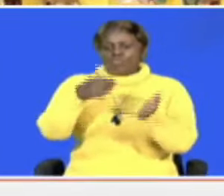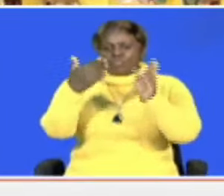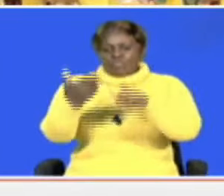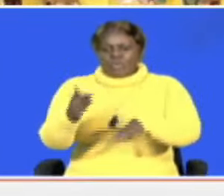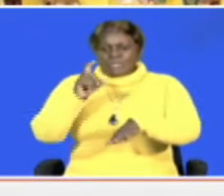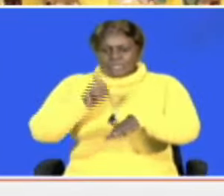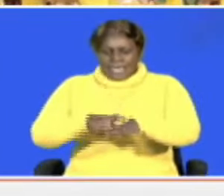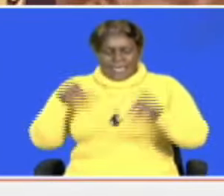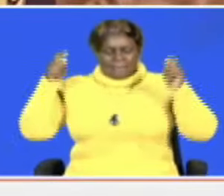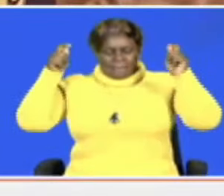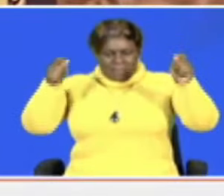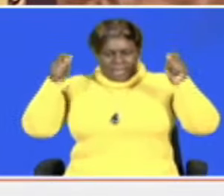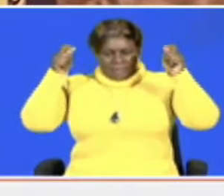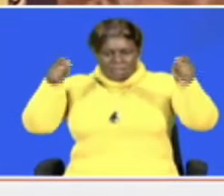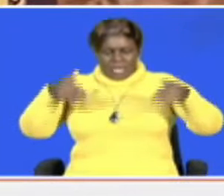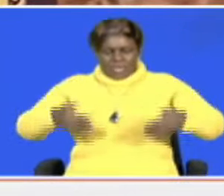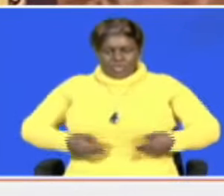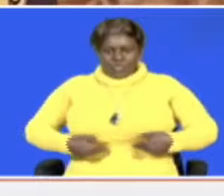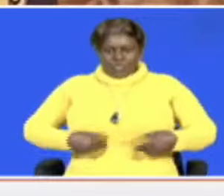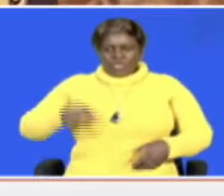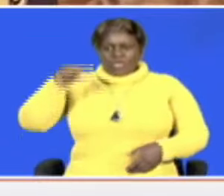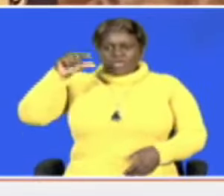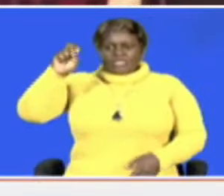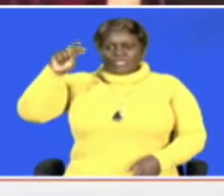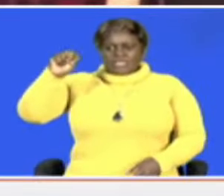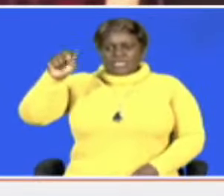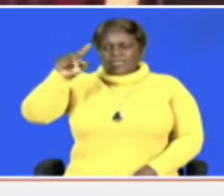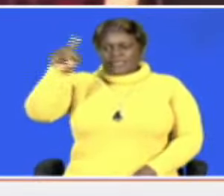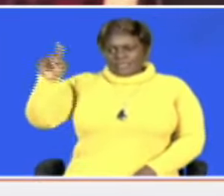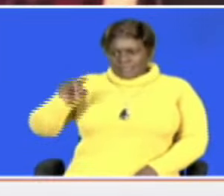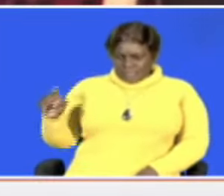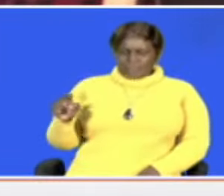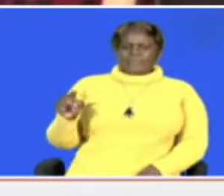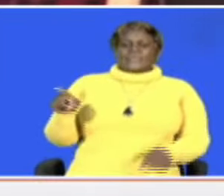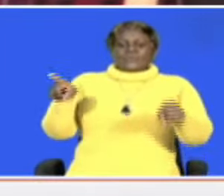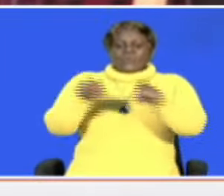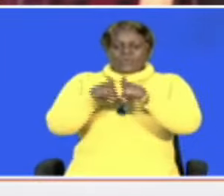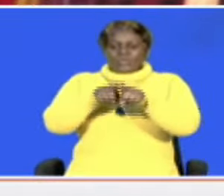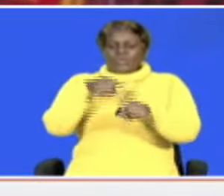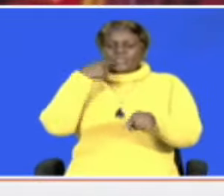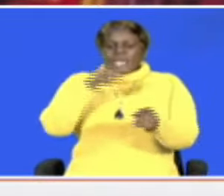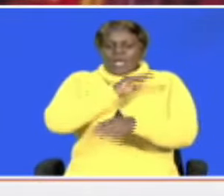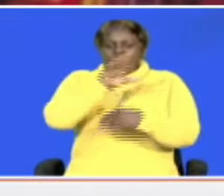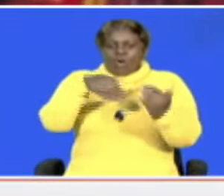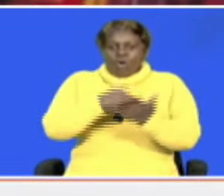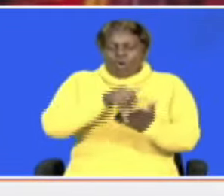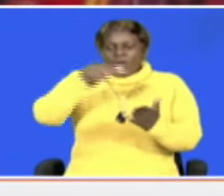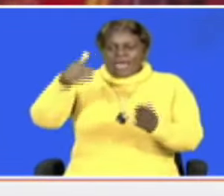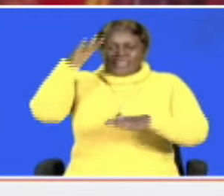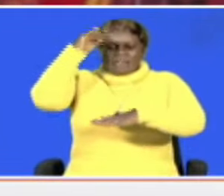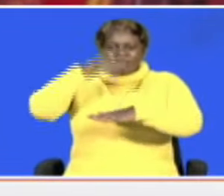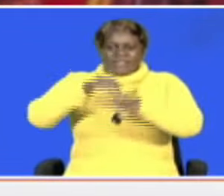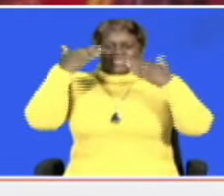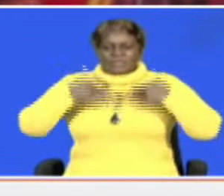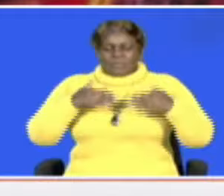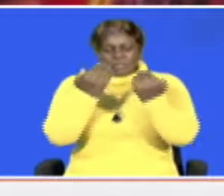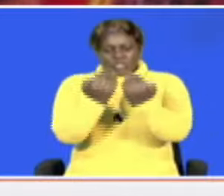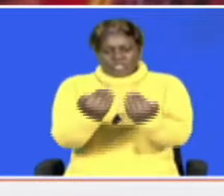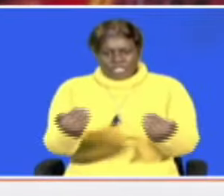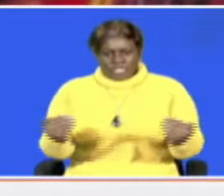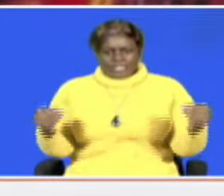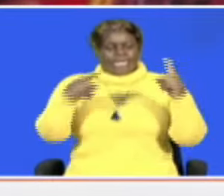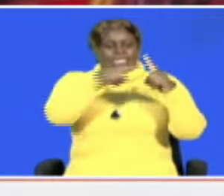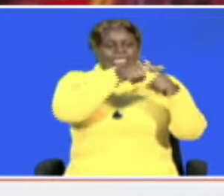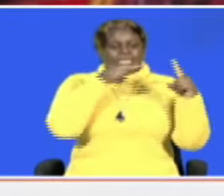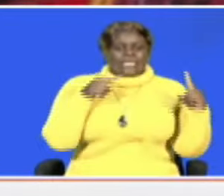kuumizwa wakati wa maandamano ya vijana wa Gen Z. We have also said all the other victims, all the children who have